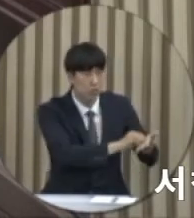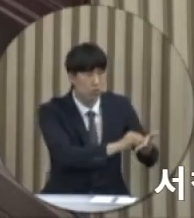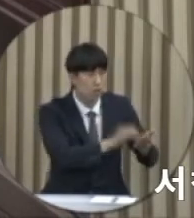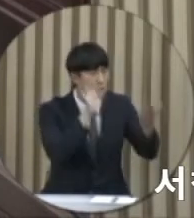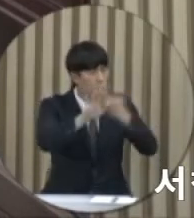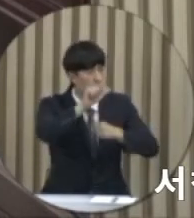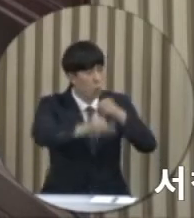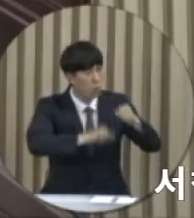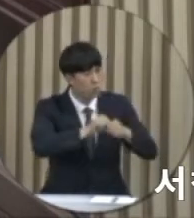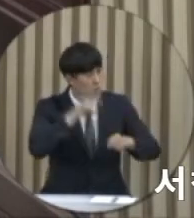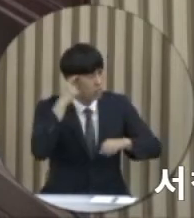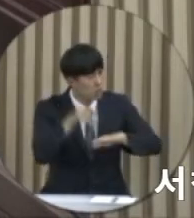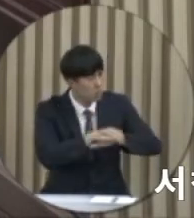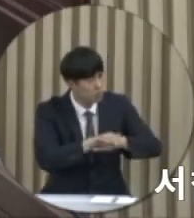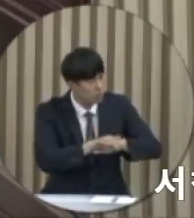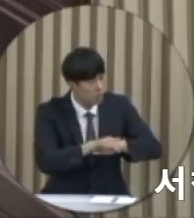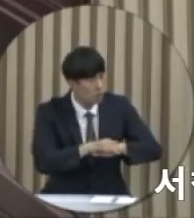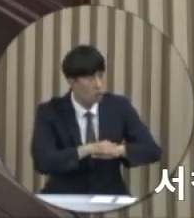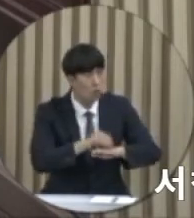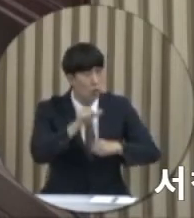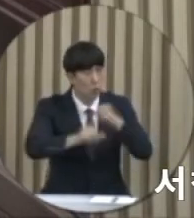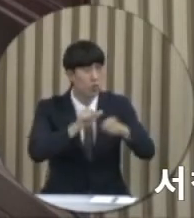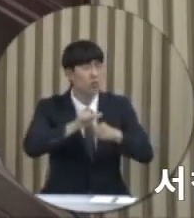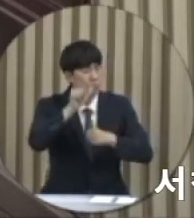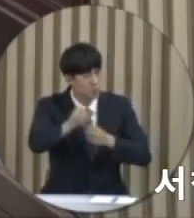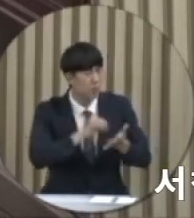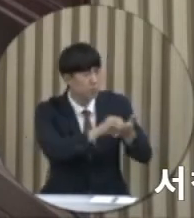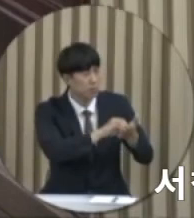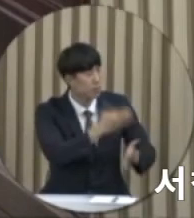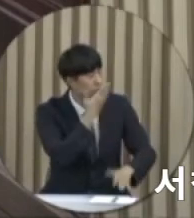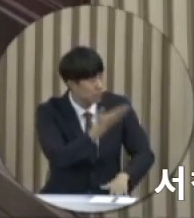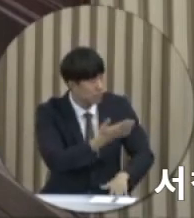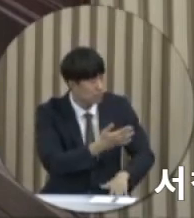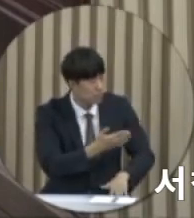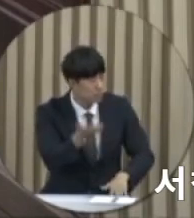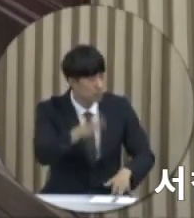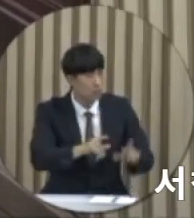이게 가능하다는 얘기겠죠. 근데 대부분이